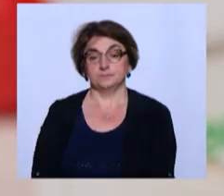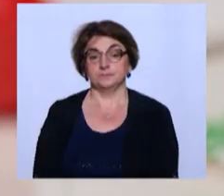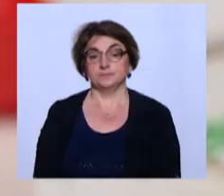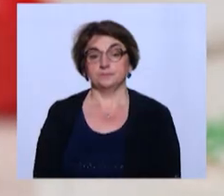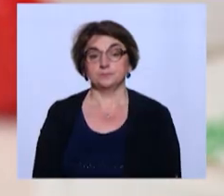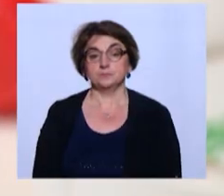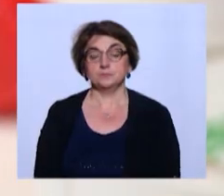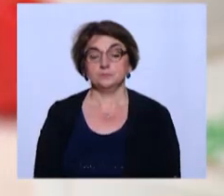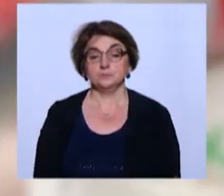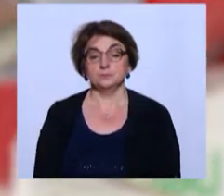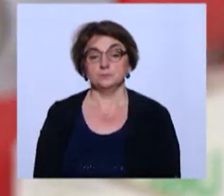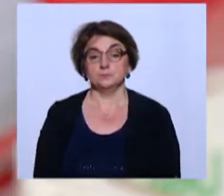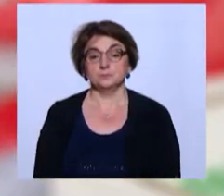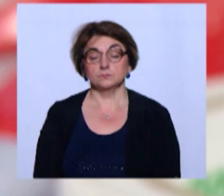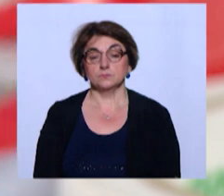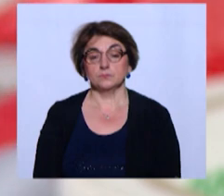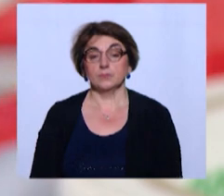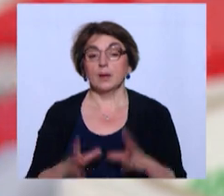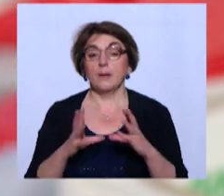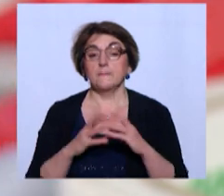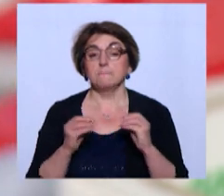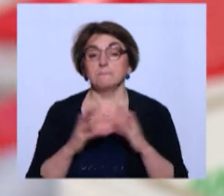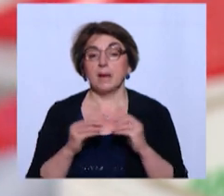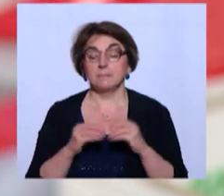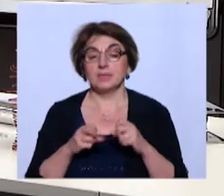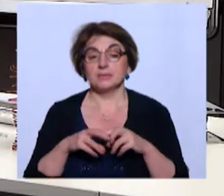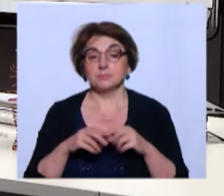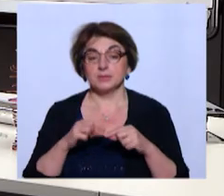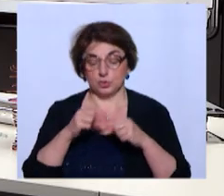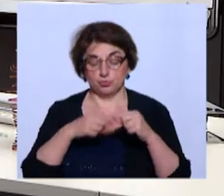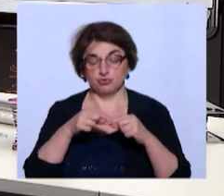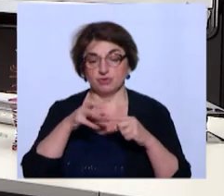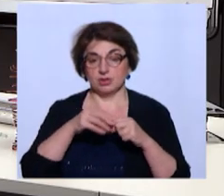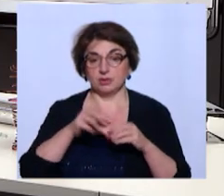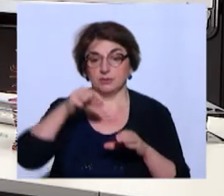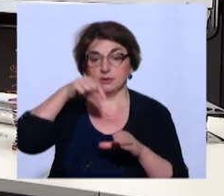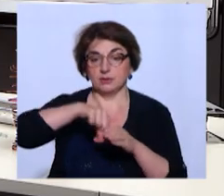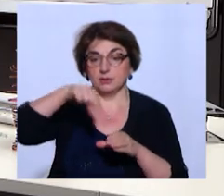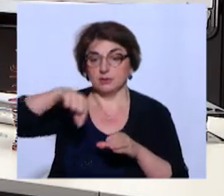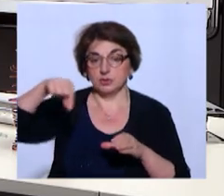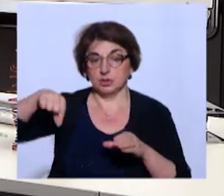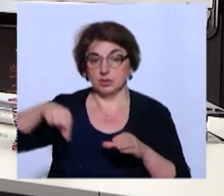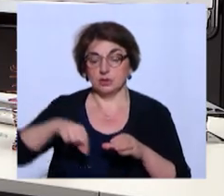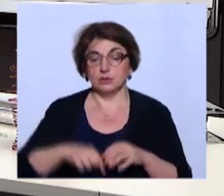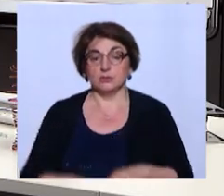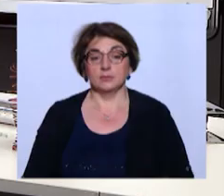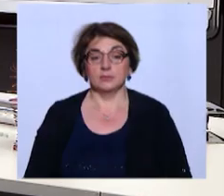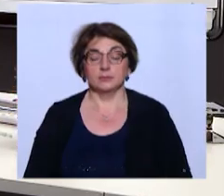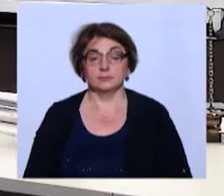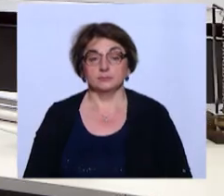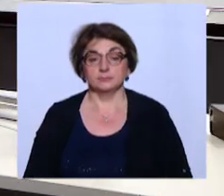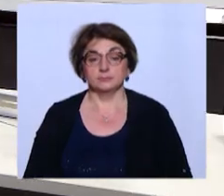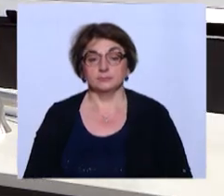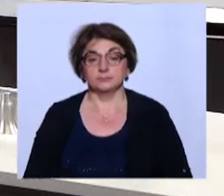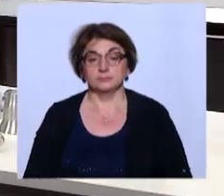გვაქვს ბამბიანი ჩხირები, ვათავსებთ მას სათითაოდ